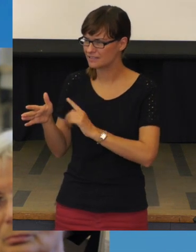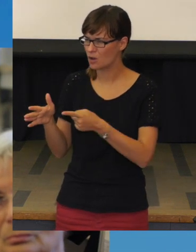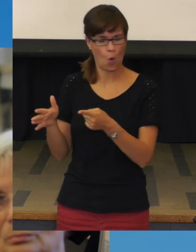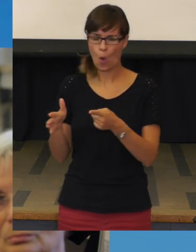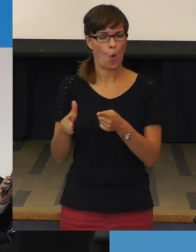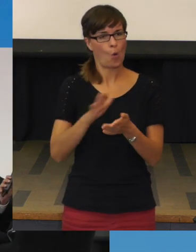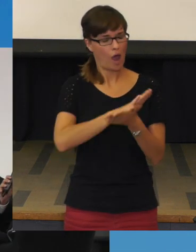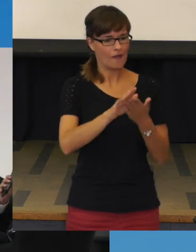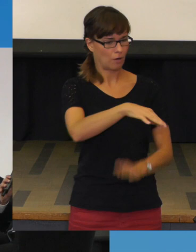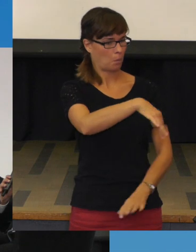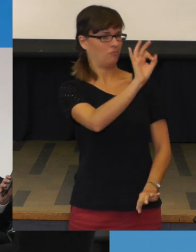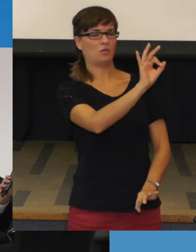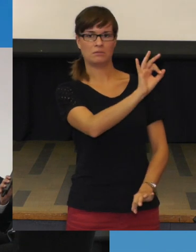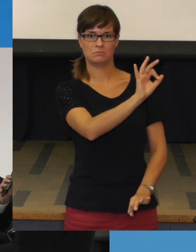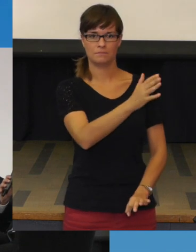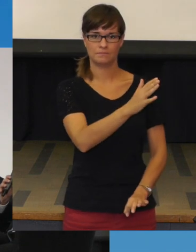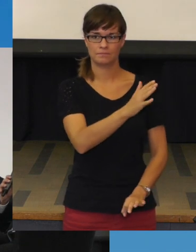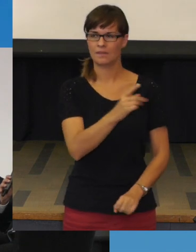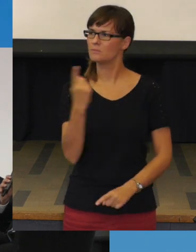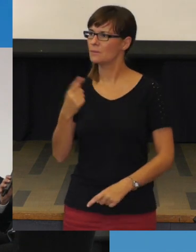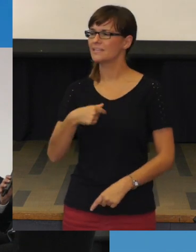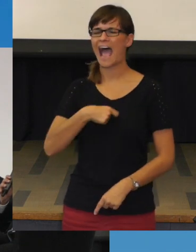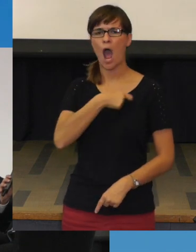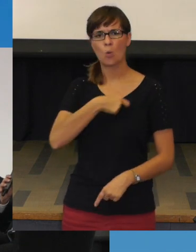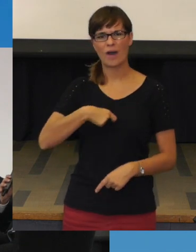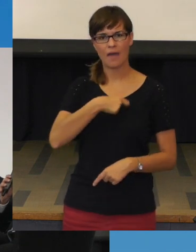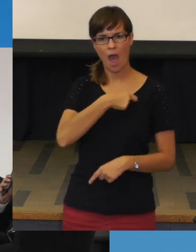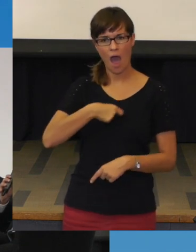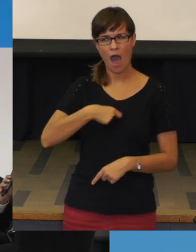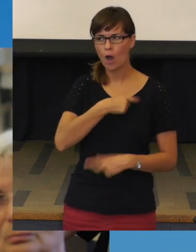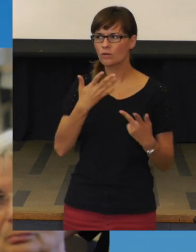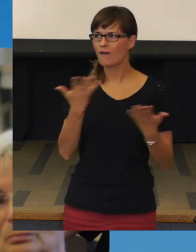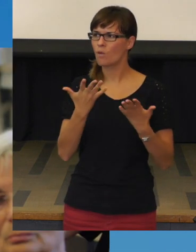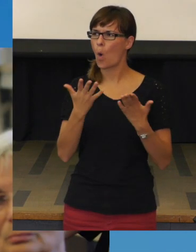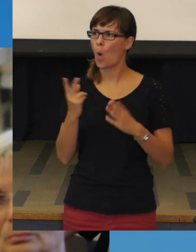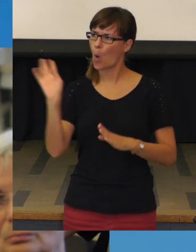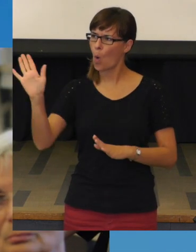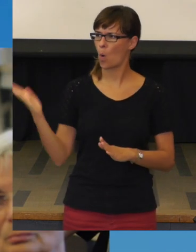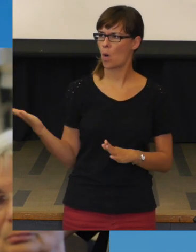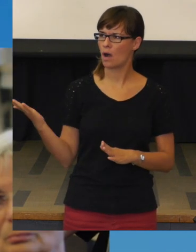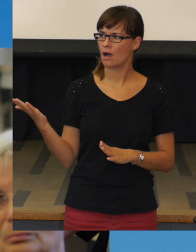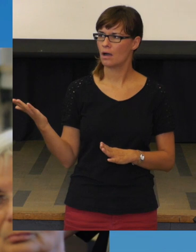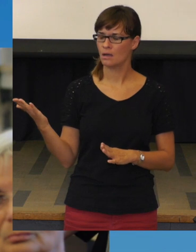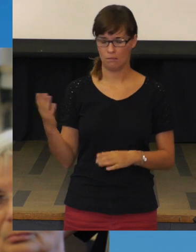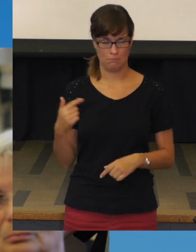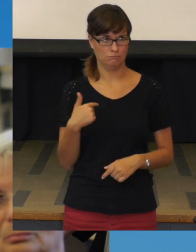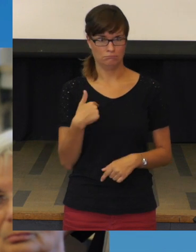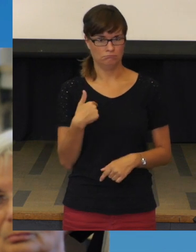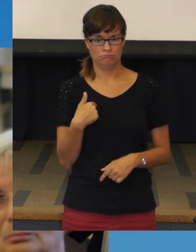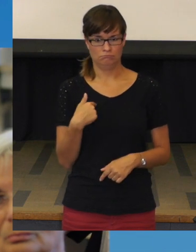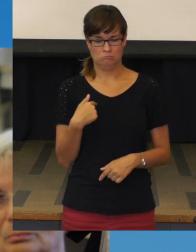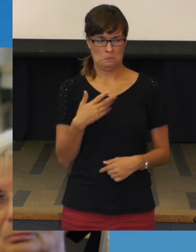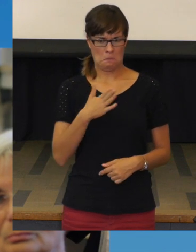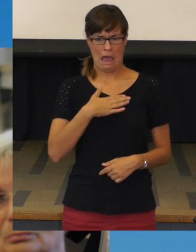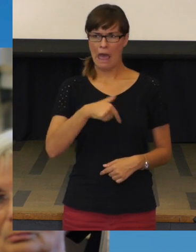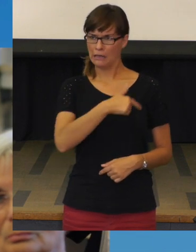Ist so festgestellt worden nur. Ist das ein Aneurysma der Körperschlagader oder des Herzens selber? Des Herzens,